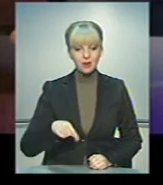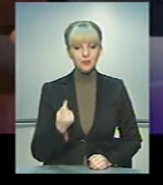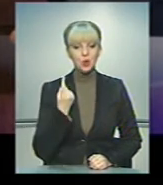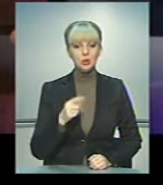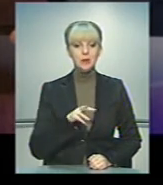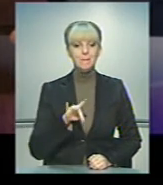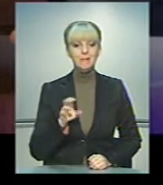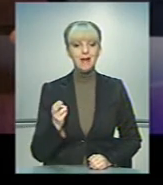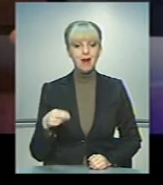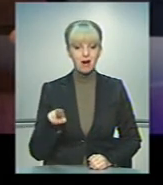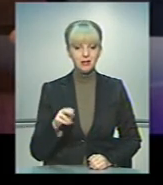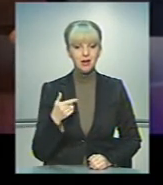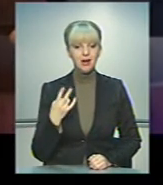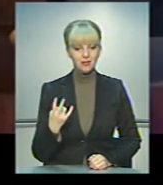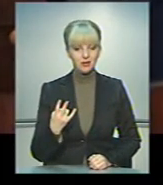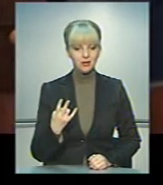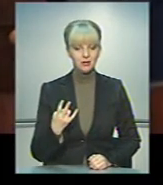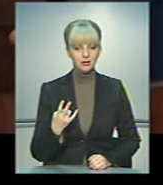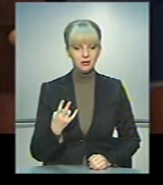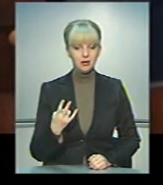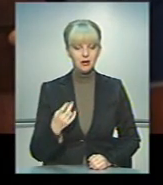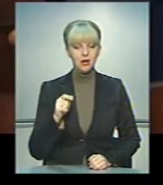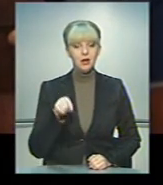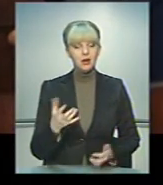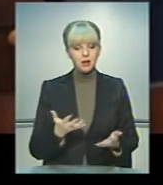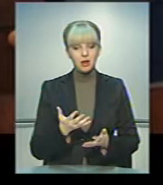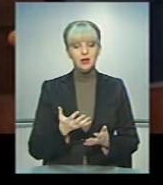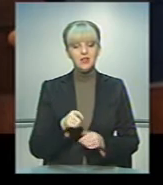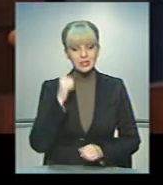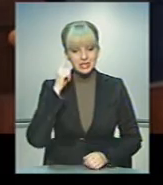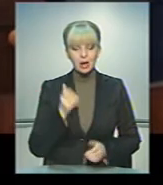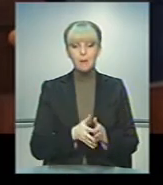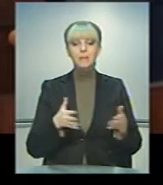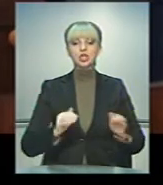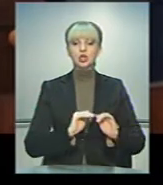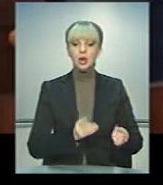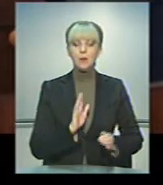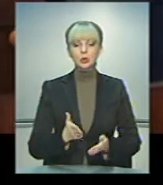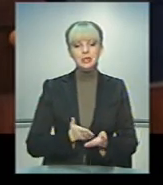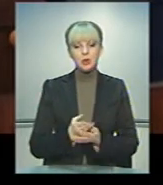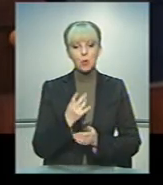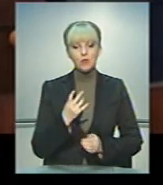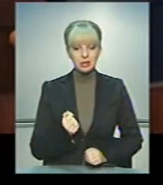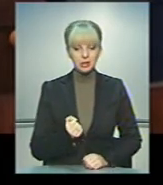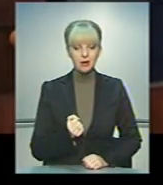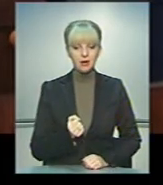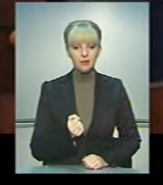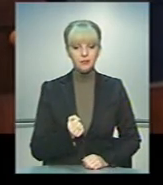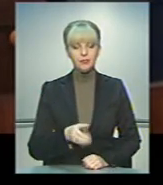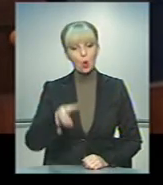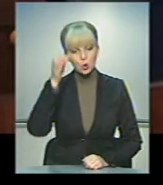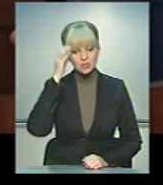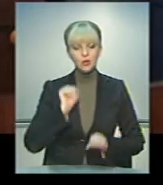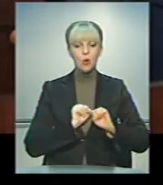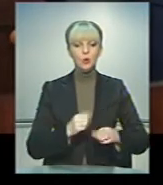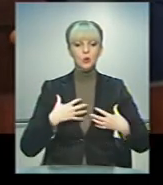2,1 мільярда гривень, з яких, безперечно, ви знаєте, більша частина буде спрямована на освіту,